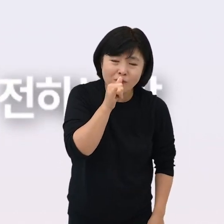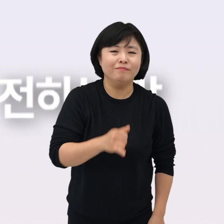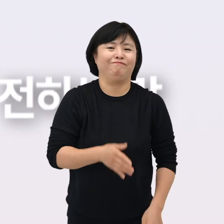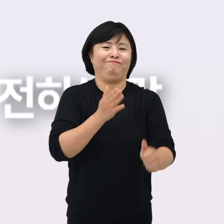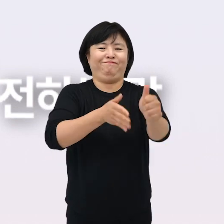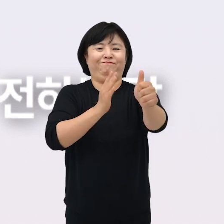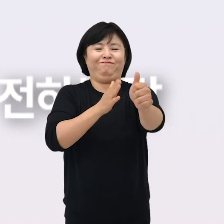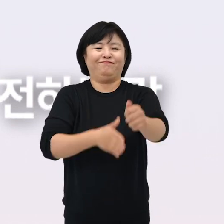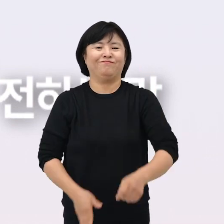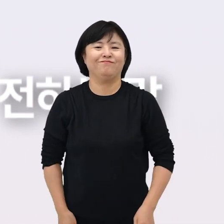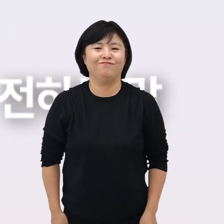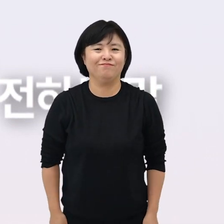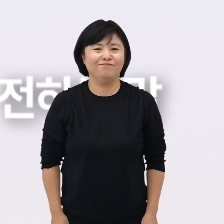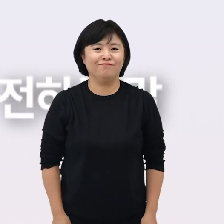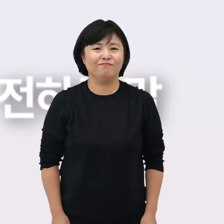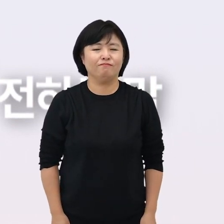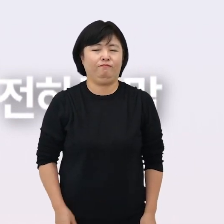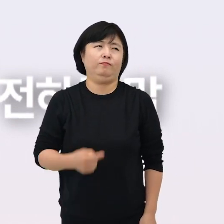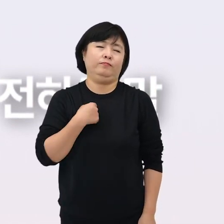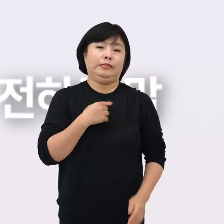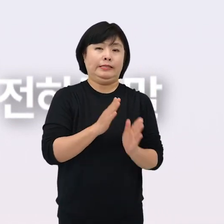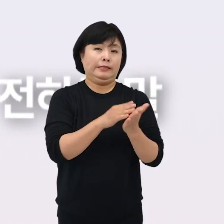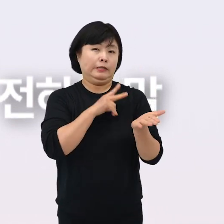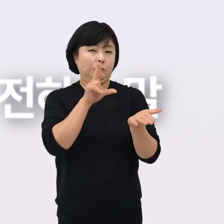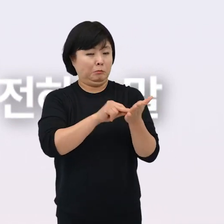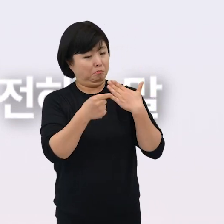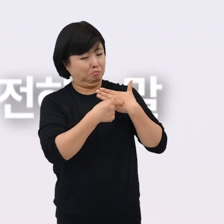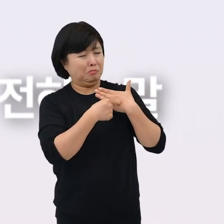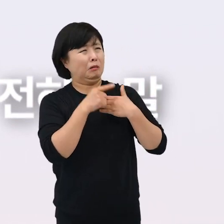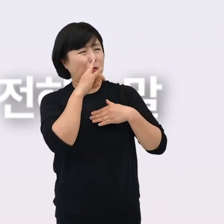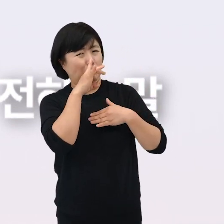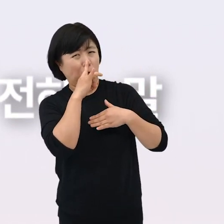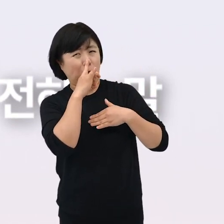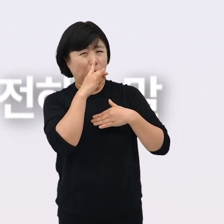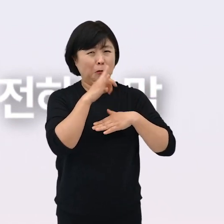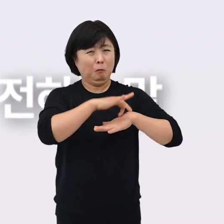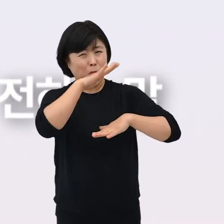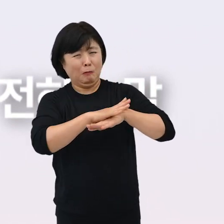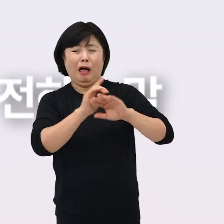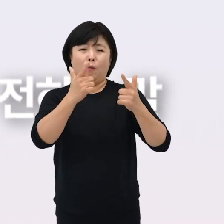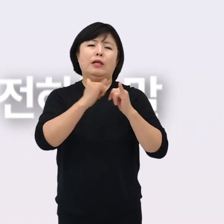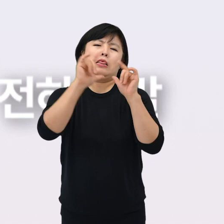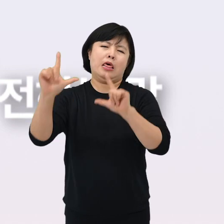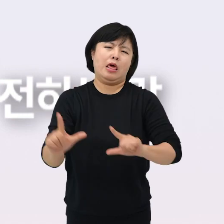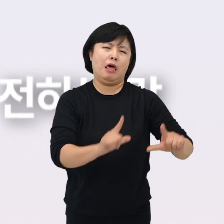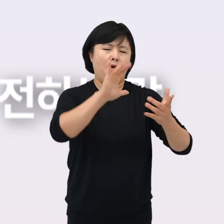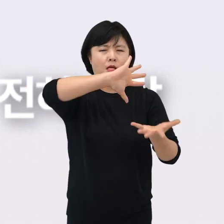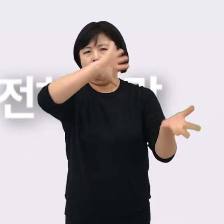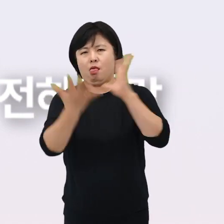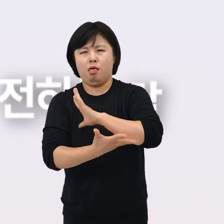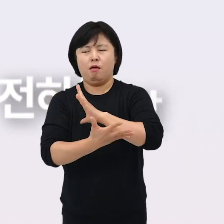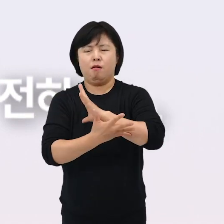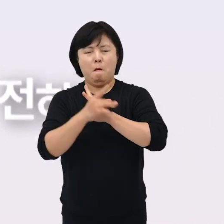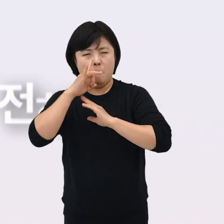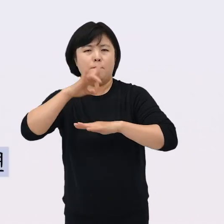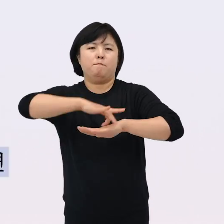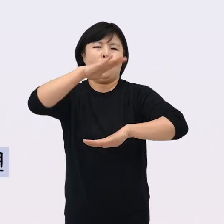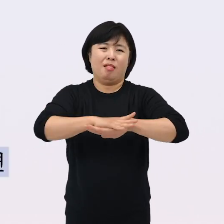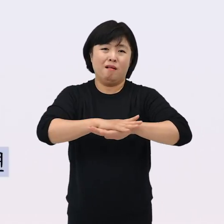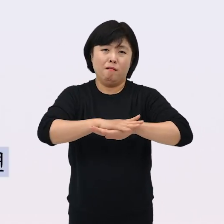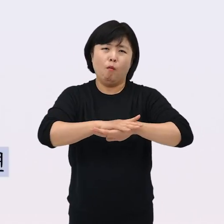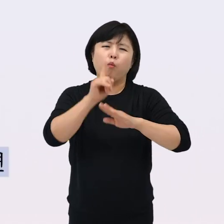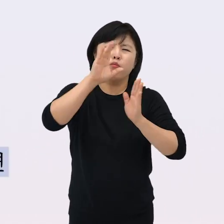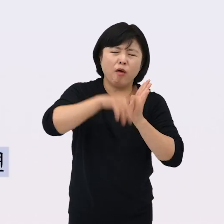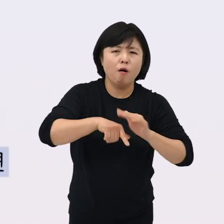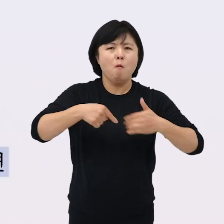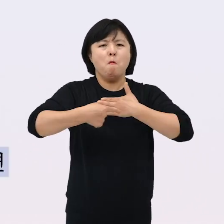독자분들께 전하고 싶은 말씀. 이 책 제목이 이제 그냥 탐구의 습관이 아니고 인생을 바꾸는 탐구의 습관인데, 어떨